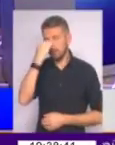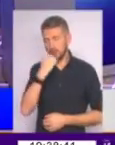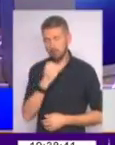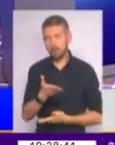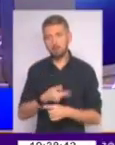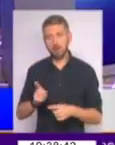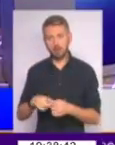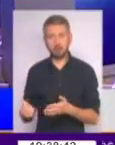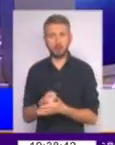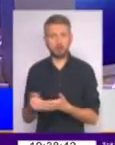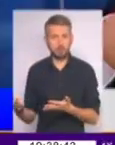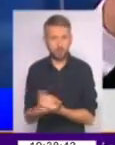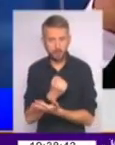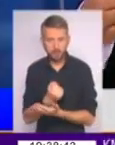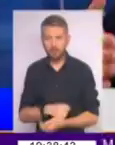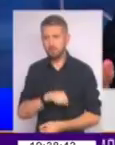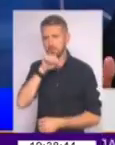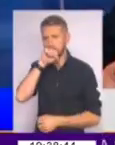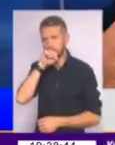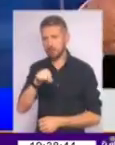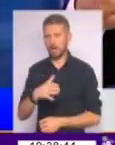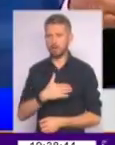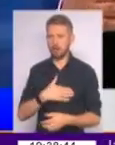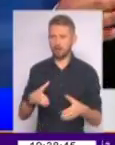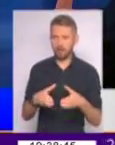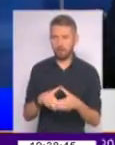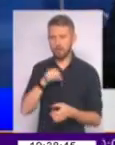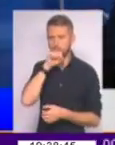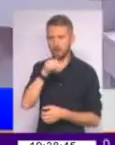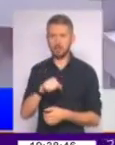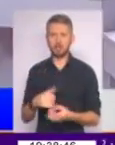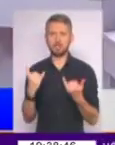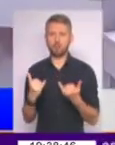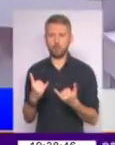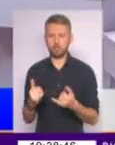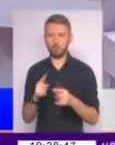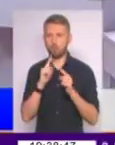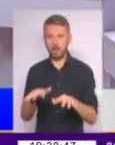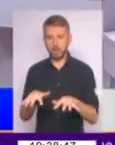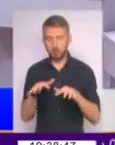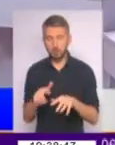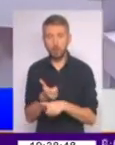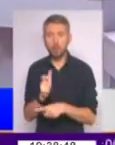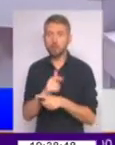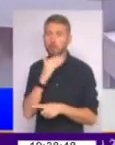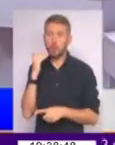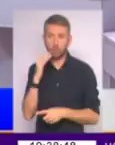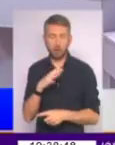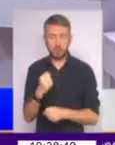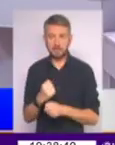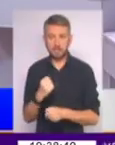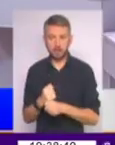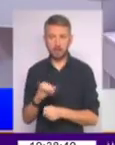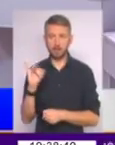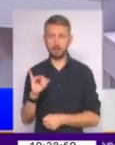це добились. Да, благодаря нашей команды, благодаря сегодняшнего парламента, да, очень много было сделано